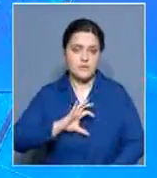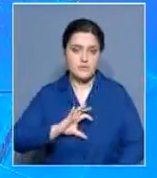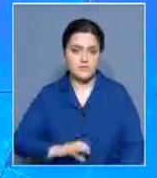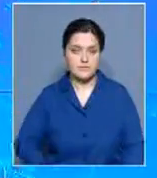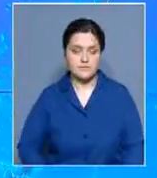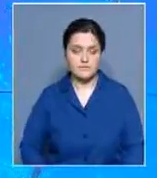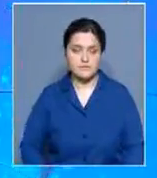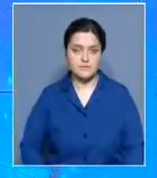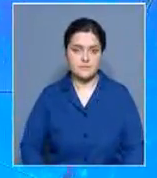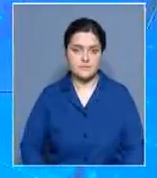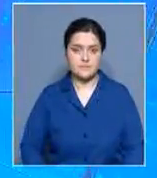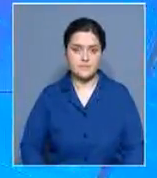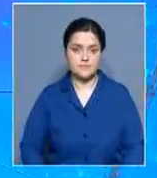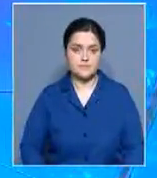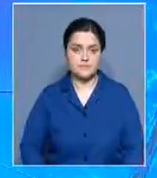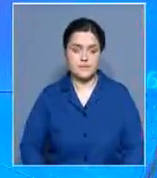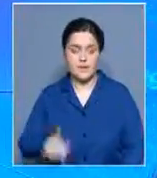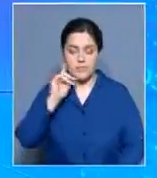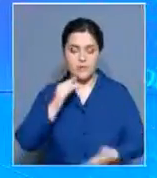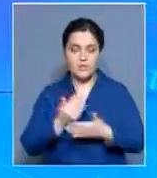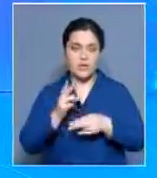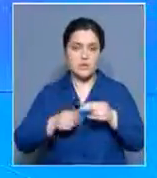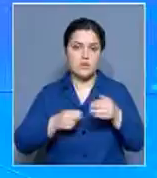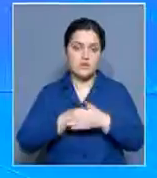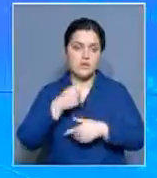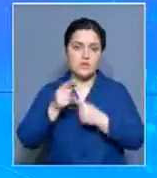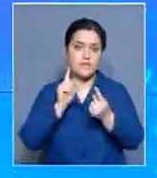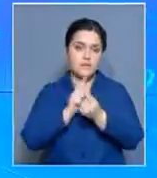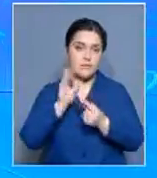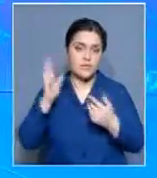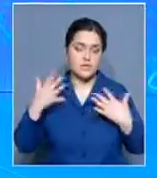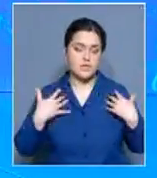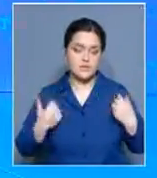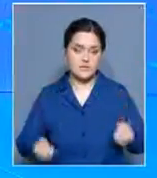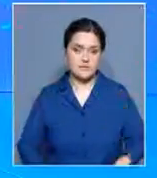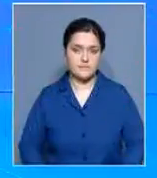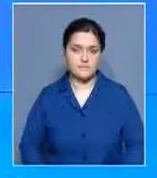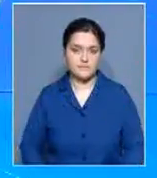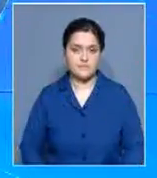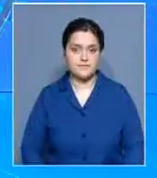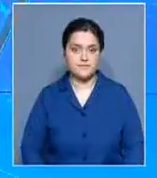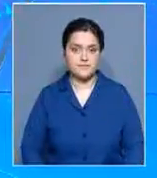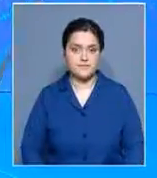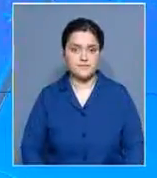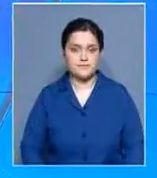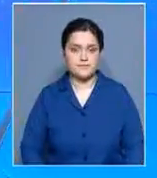К этому все. Спасибо, что были с нами. До встречи в следующем часе.